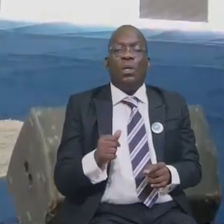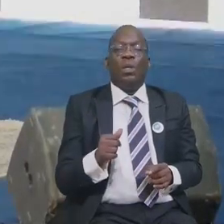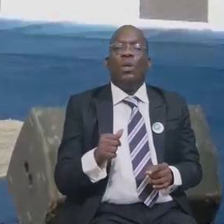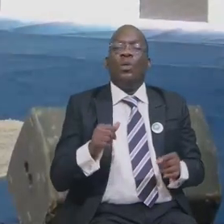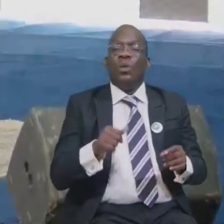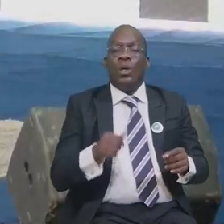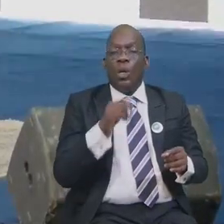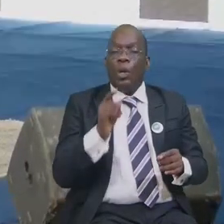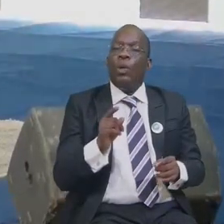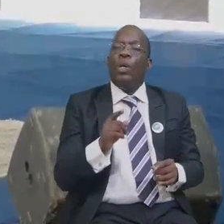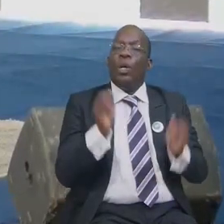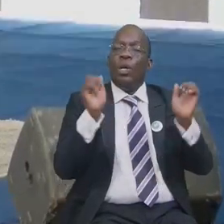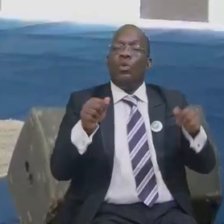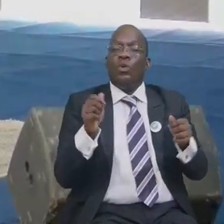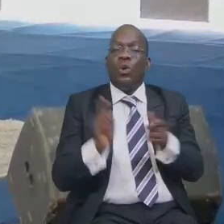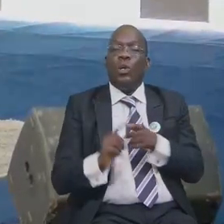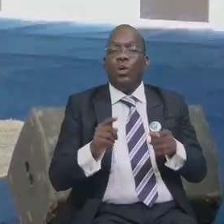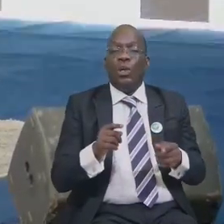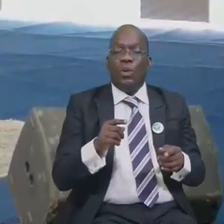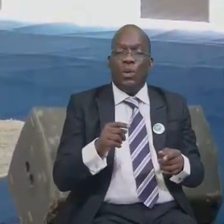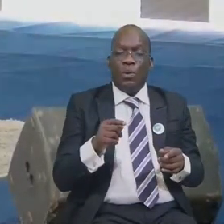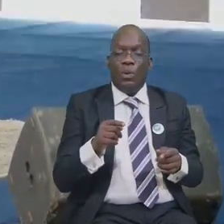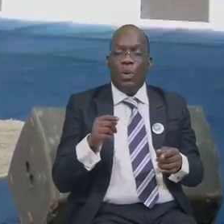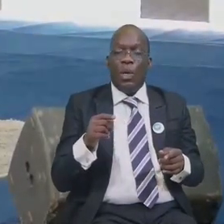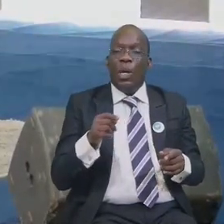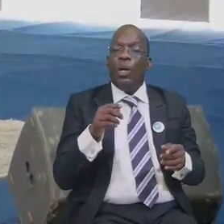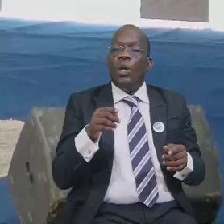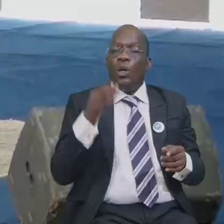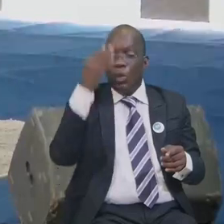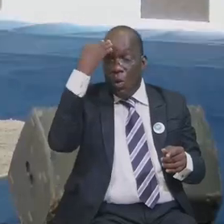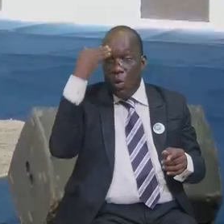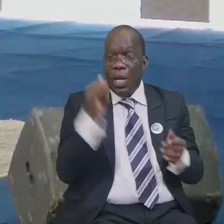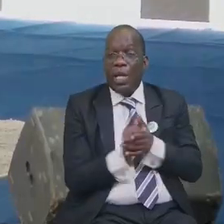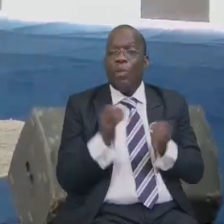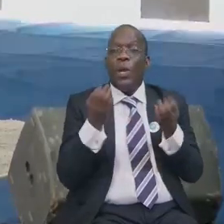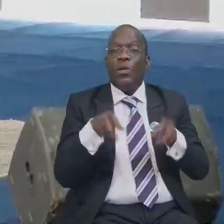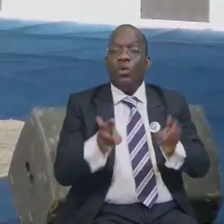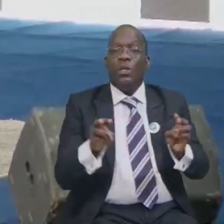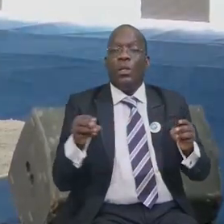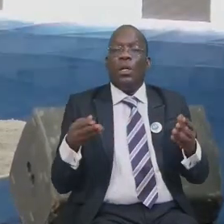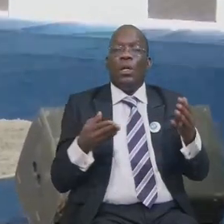chemins conduisent à Rome. Nous n'allons pas à Rome, nous allons au ciel.